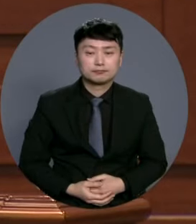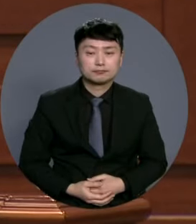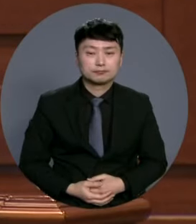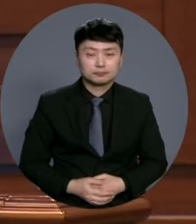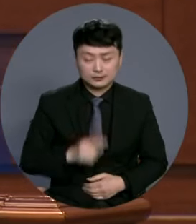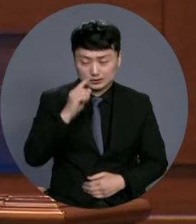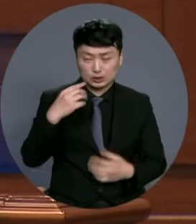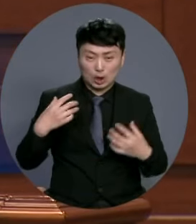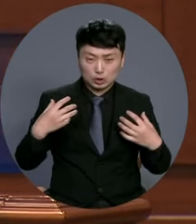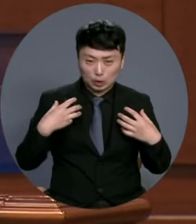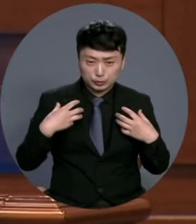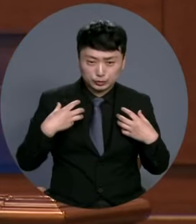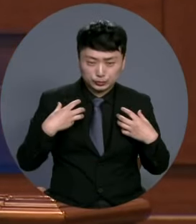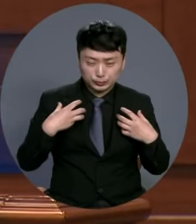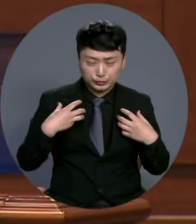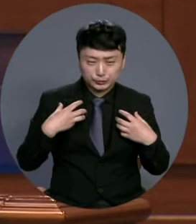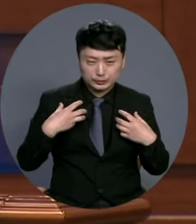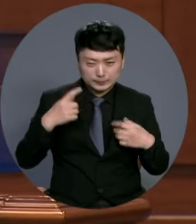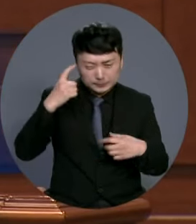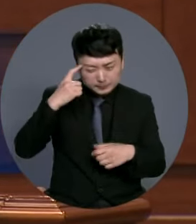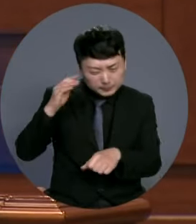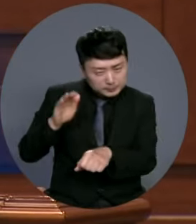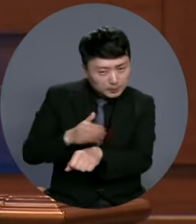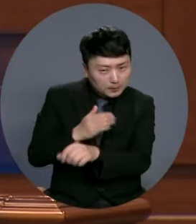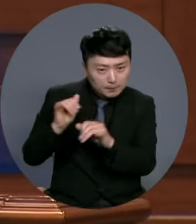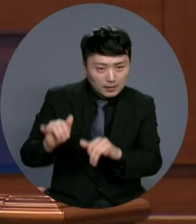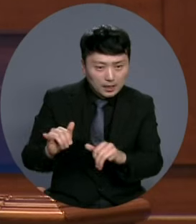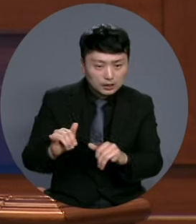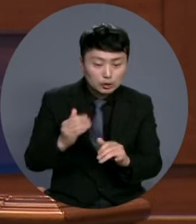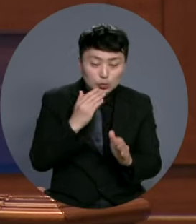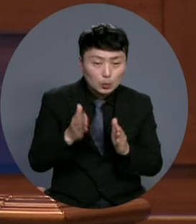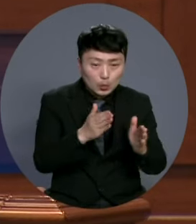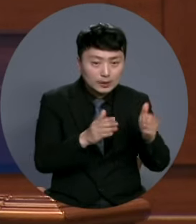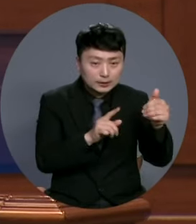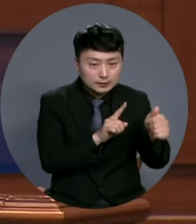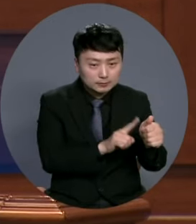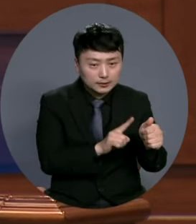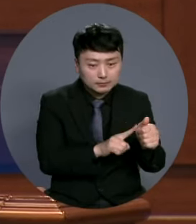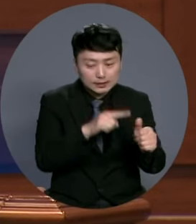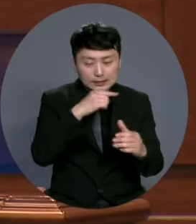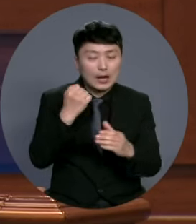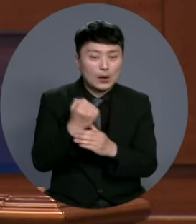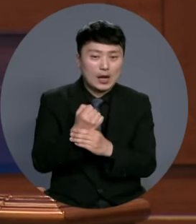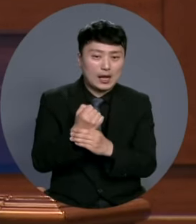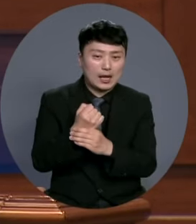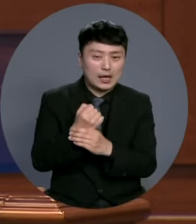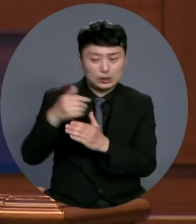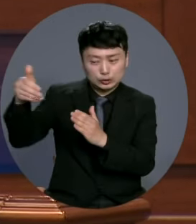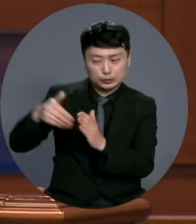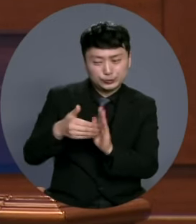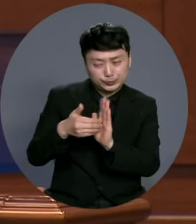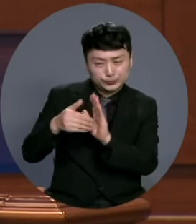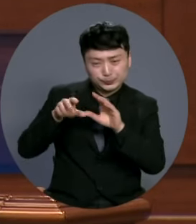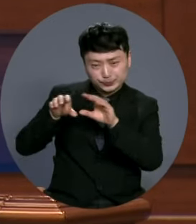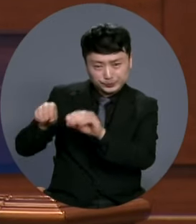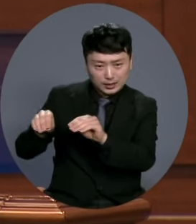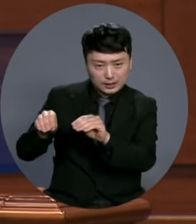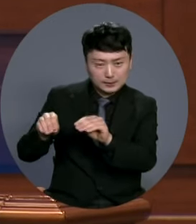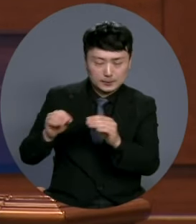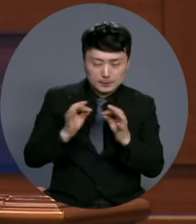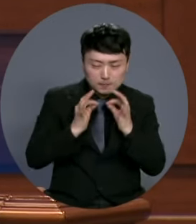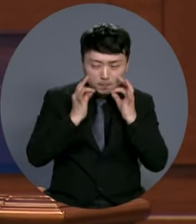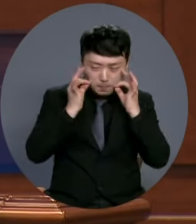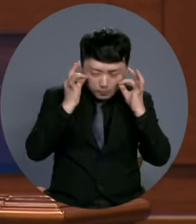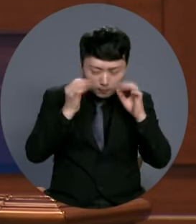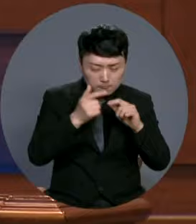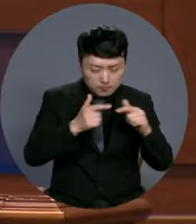정부가 돌이킬 수 없는 잘못된 선택을 하지 않도록 도지사님께서 사과 수입 검토가 즉각 중지될 수 있도록